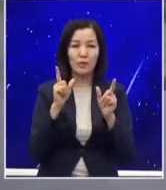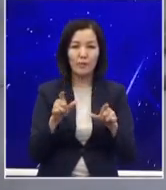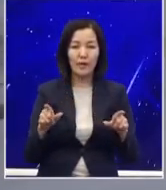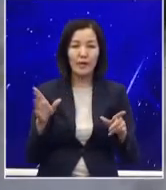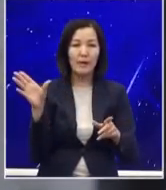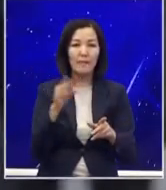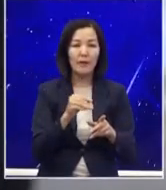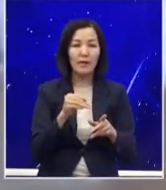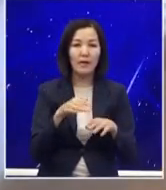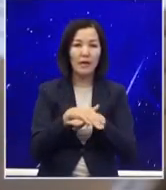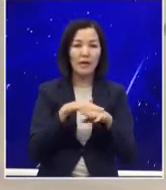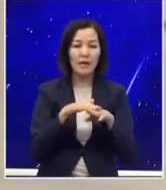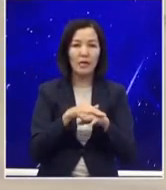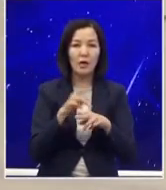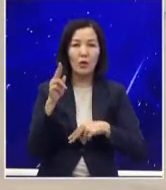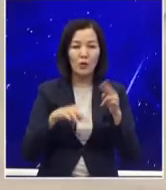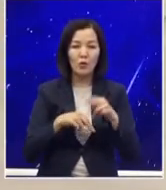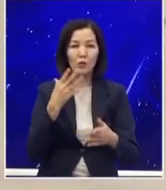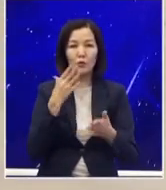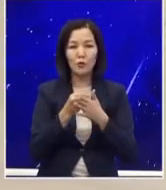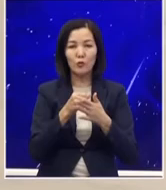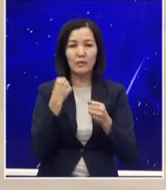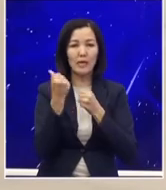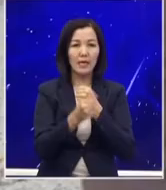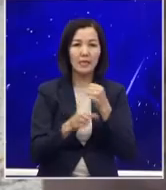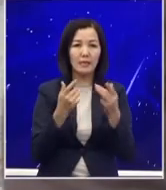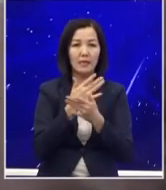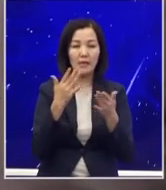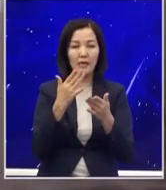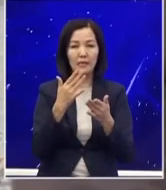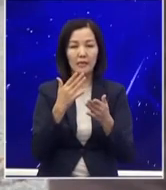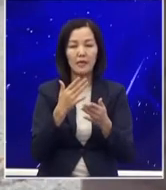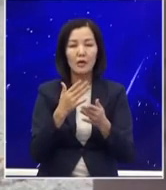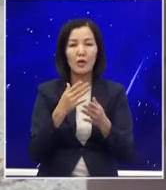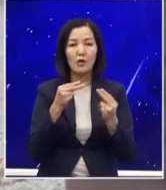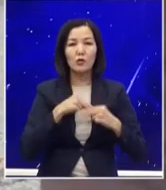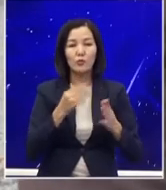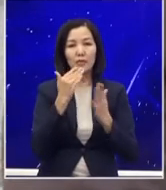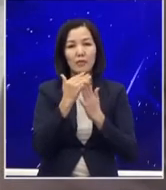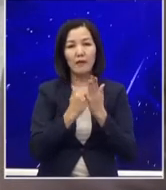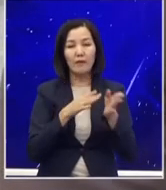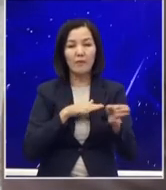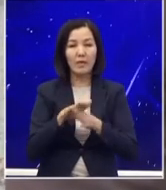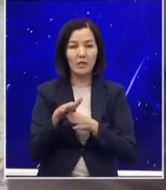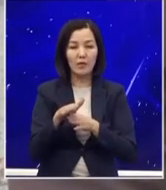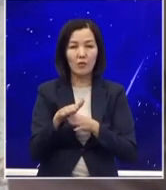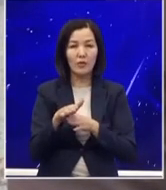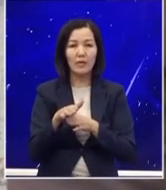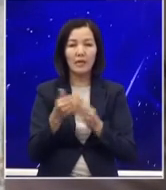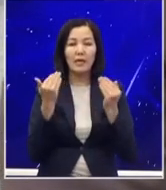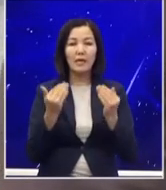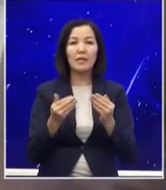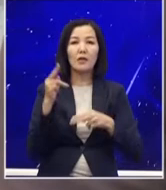Барлығы жергілікті тұрғындар, құрылыс заттары да отандық өнімдер. Жұмыс графигі бойынша жұмыстар атқарылды. Енді